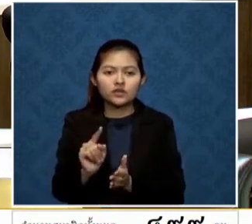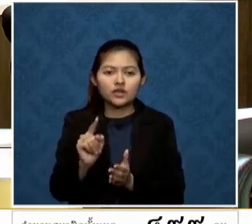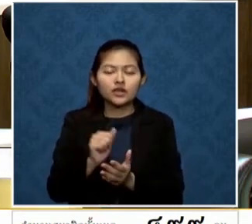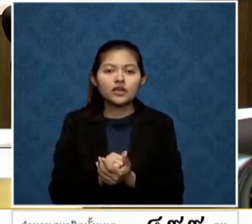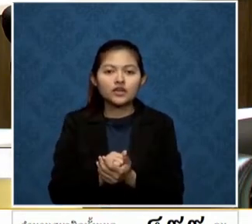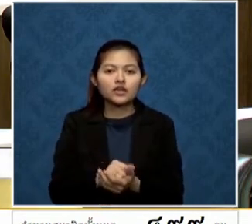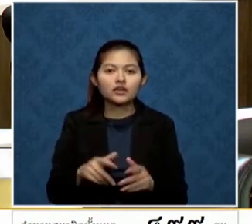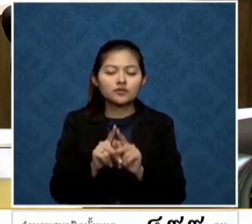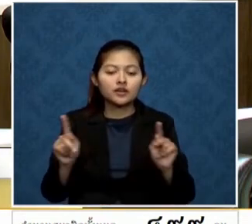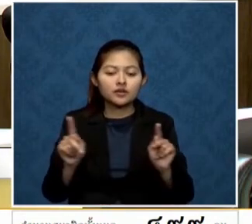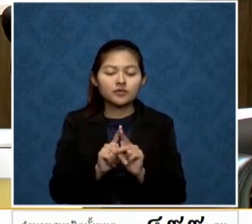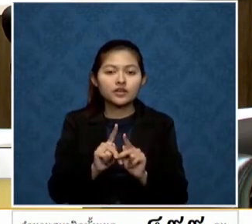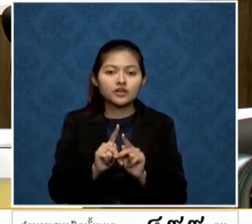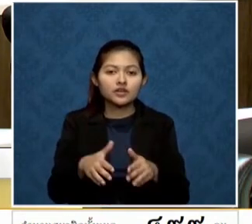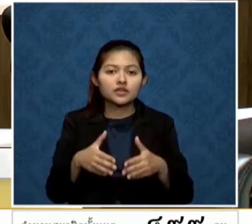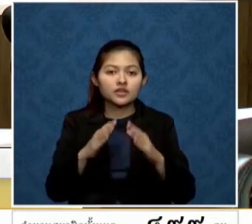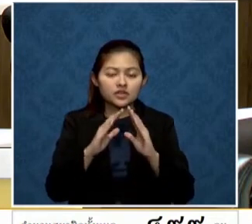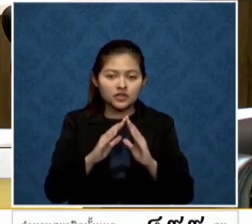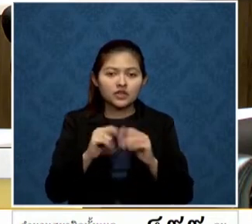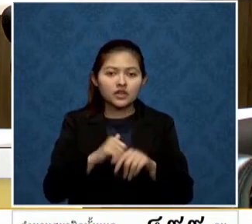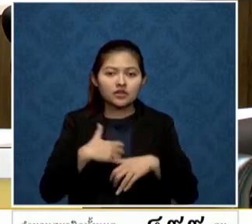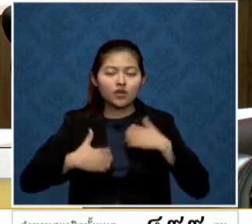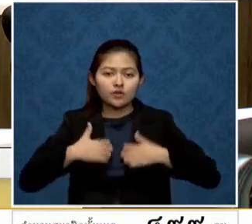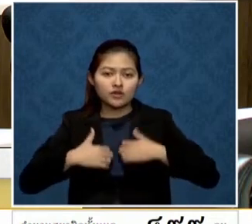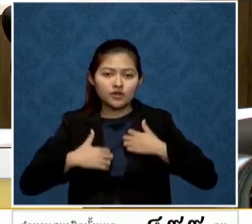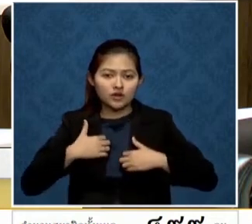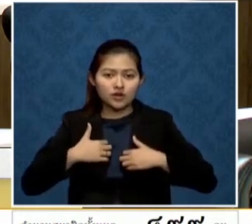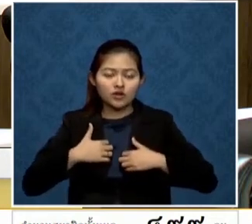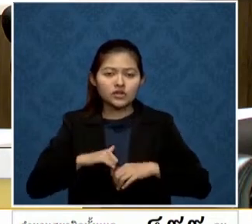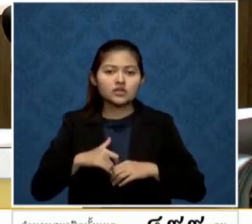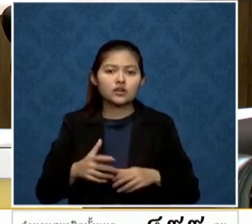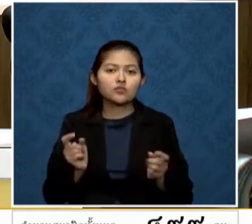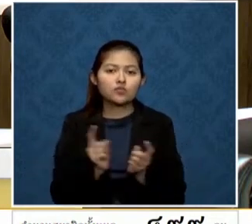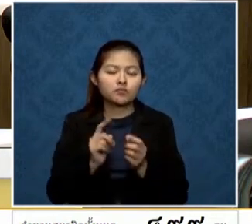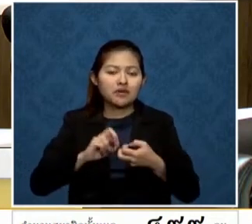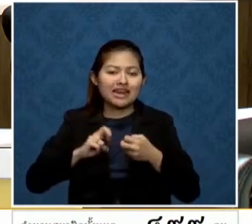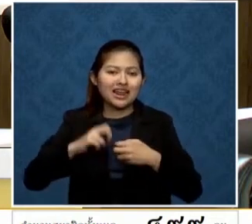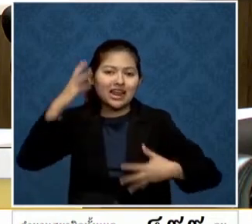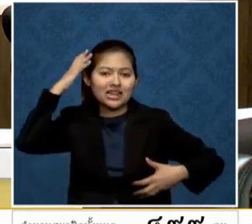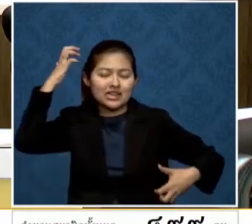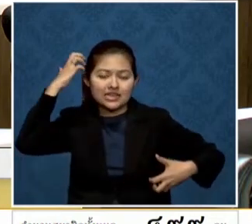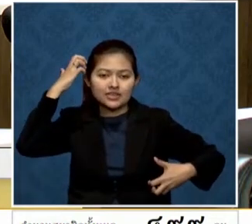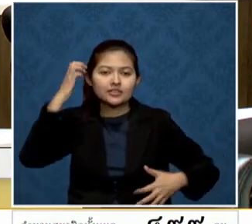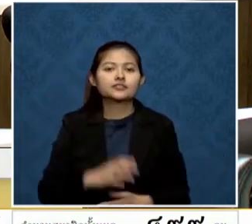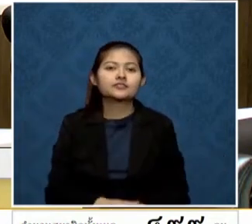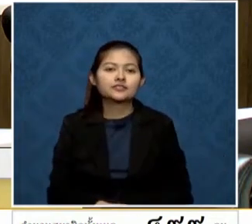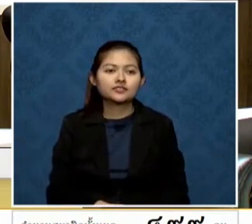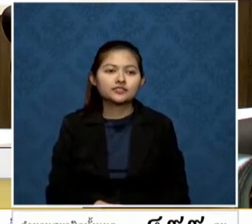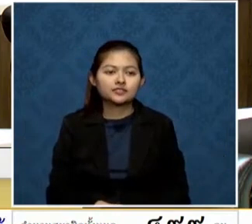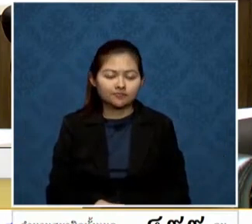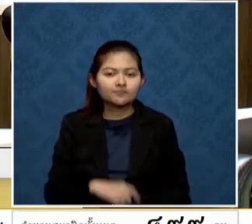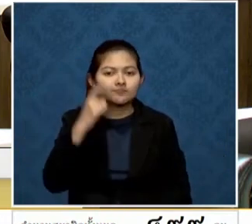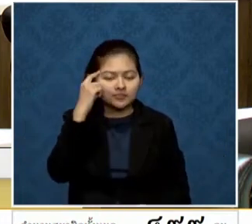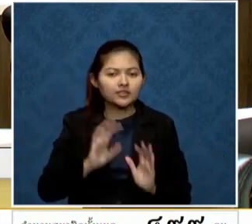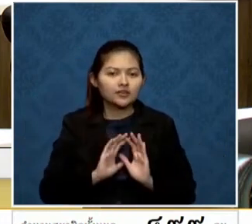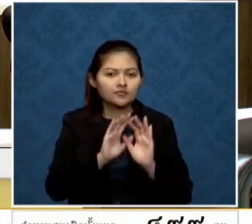กรรมาธิการวิสามัญในการแก้ไขปัญหาความเดือดร้อนที่เกิดจากลิงนะครับในแเดียวกันครับท่านประธานครับผมก็ถ้าเป็นไปได้ก็อยาก